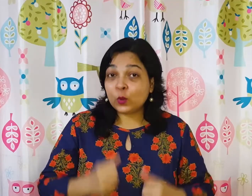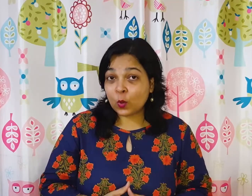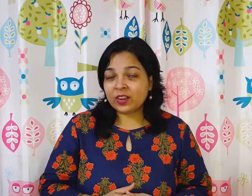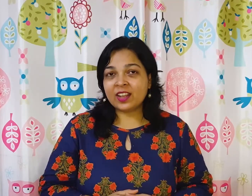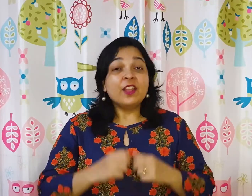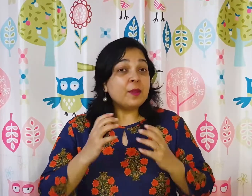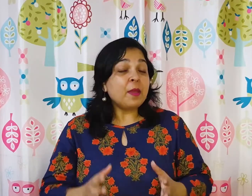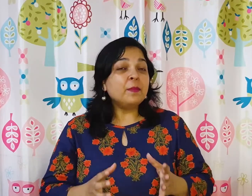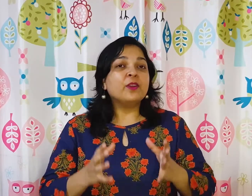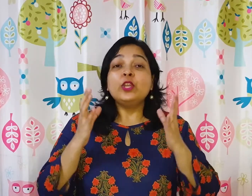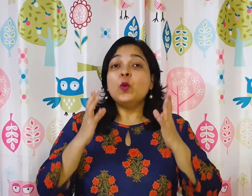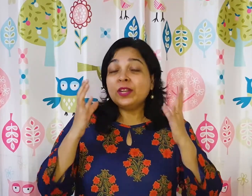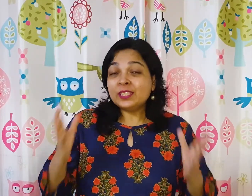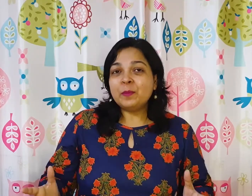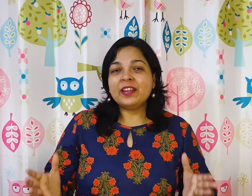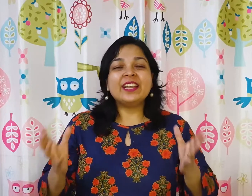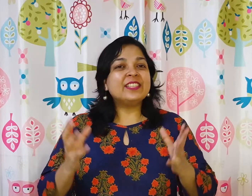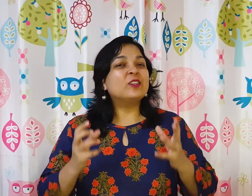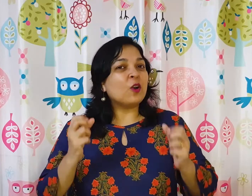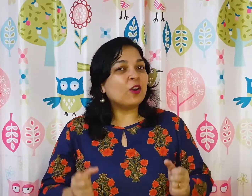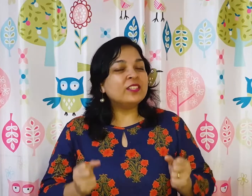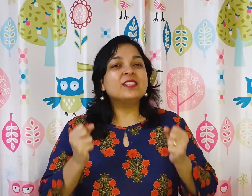நம்மில் வாழ்கிறார்